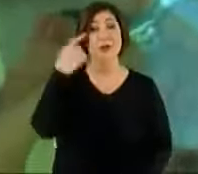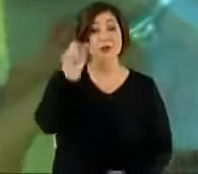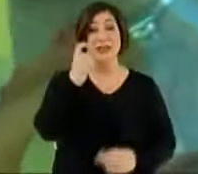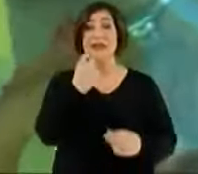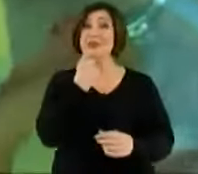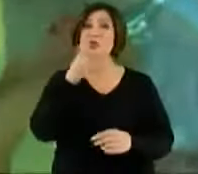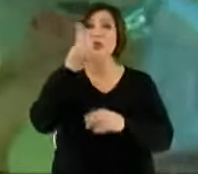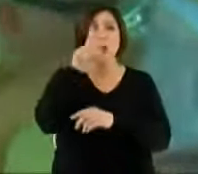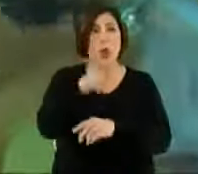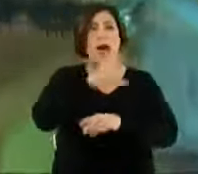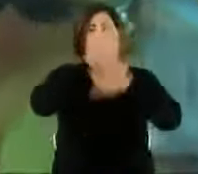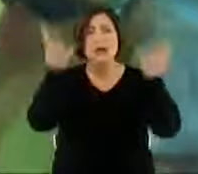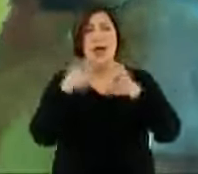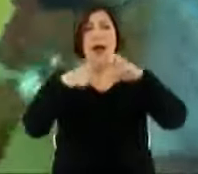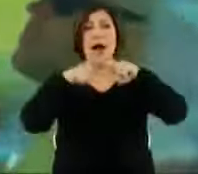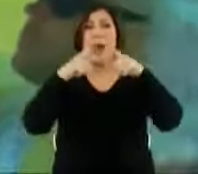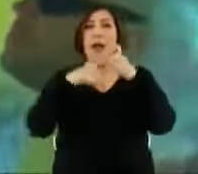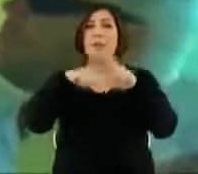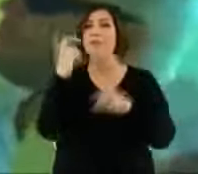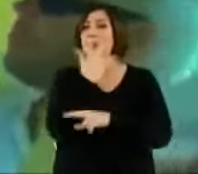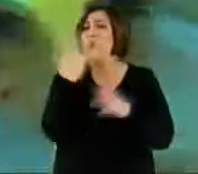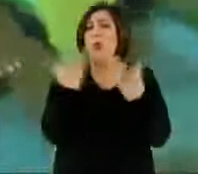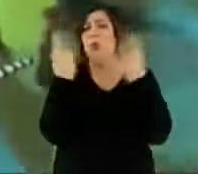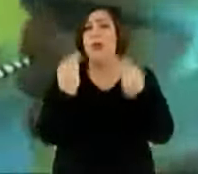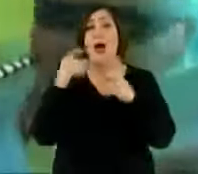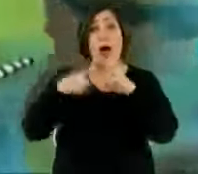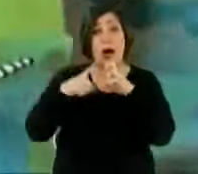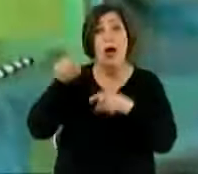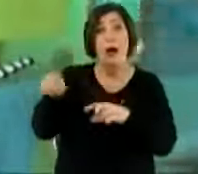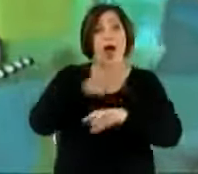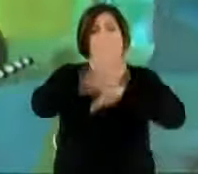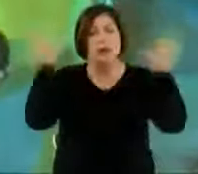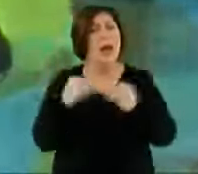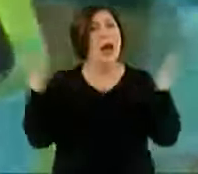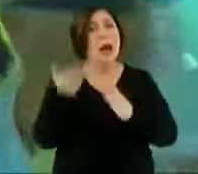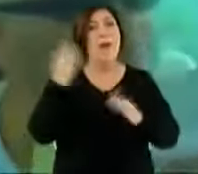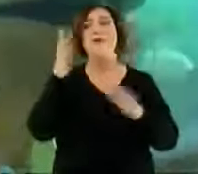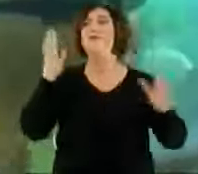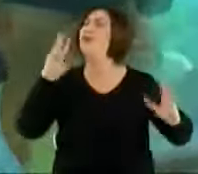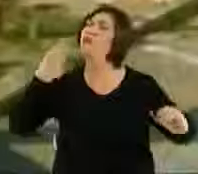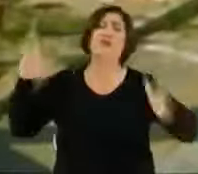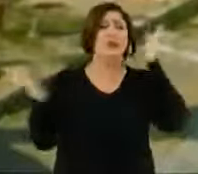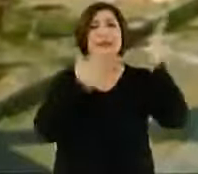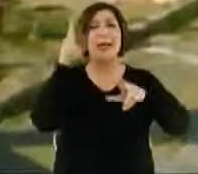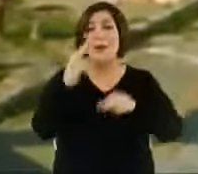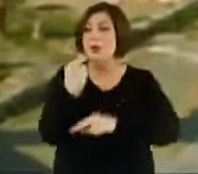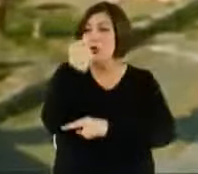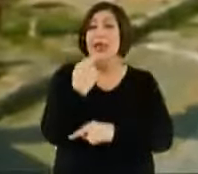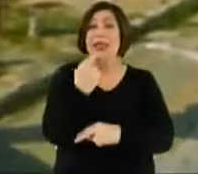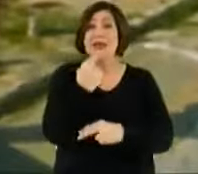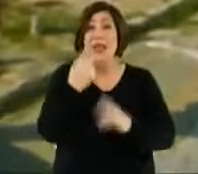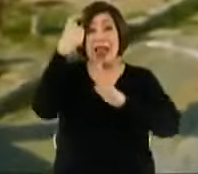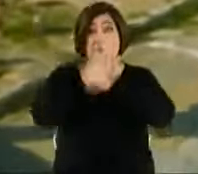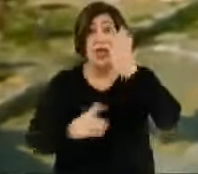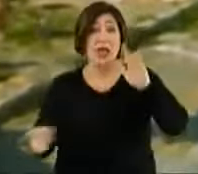...90'ların sonuydu ve her şey raga müziği için çok güzeldi. Raga Oktay her şeye rağmen albümüyle fırtına gibi esiyordu. Çikolata Kız listelerde